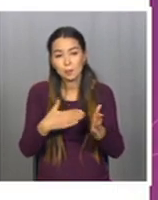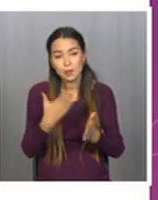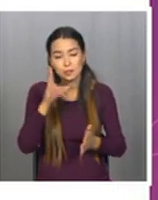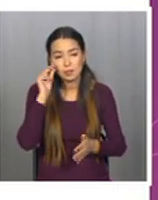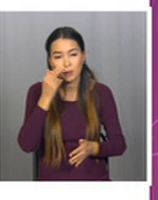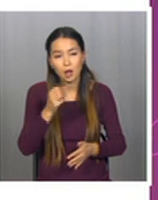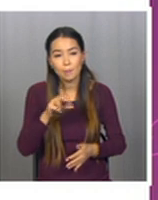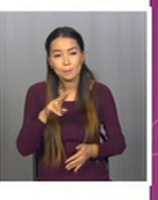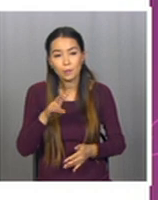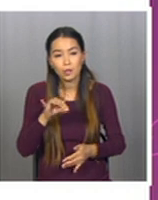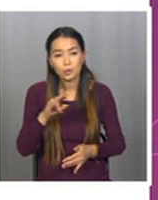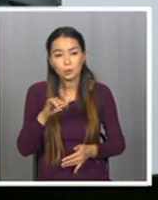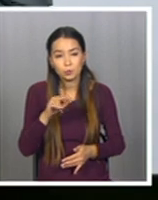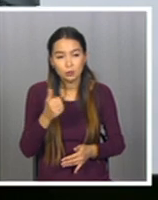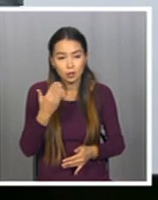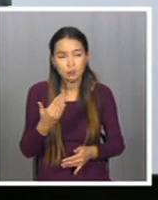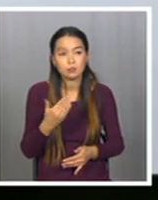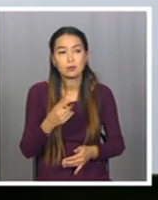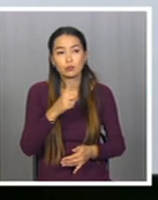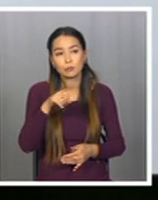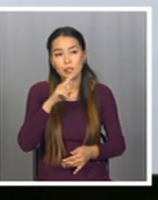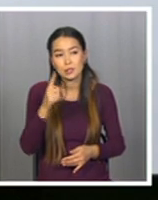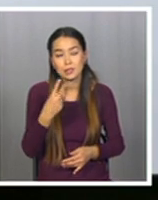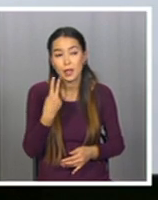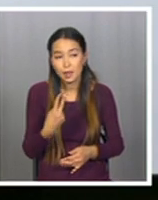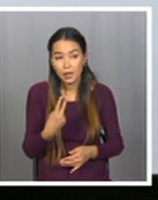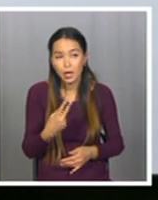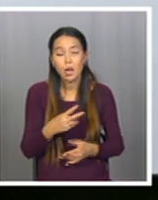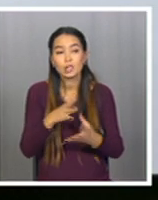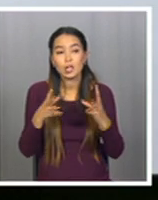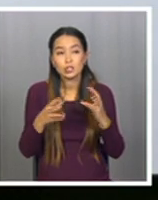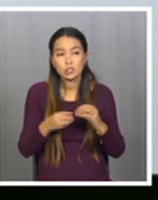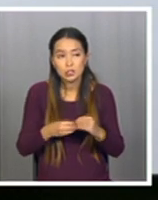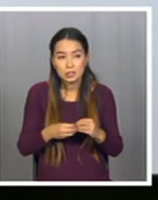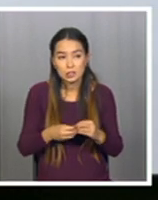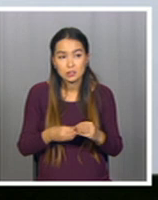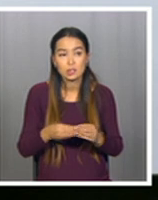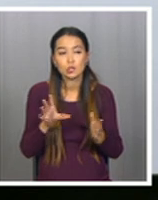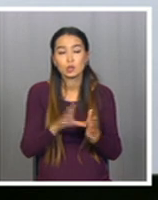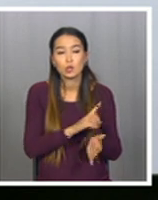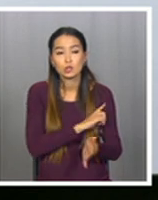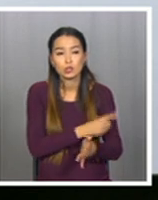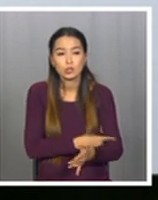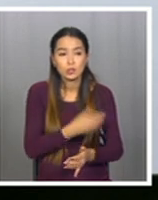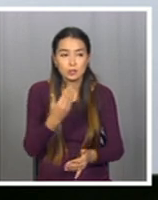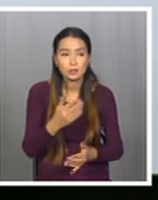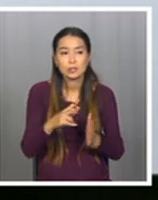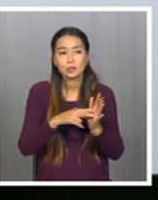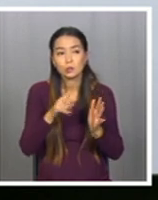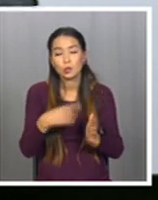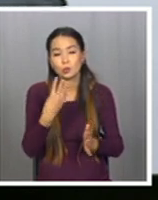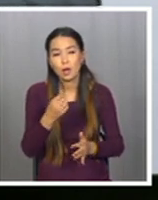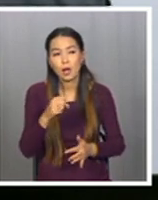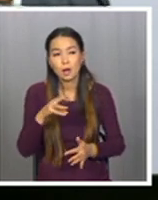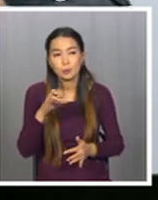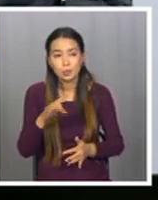амплитудасын түбір асты екке бөлеміз. Нәтижесінде жаңаған айтып кеттік, тоқ күшінің максимум мәні 8,4 ампер.